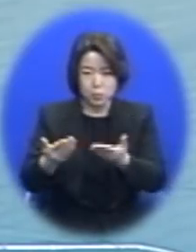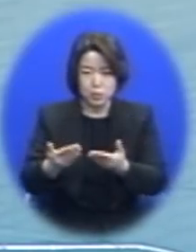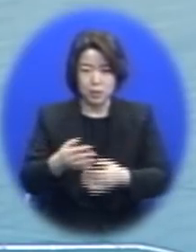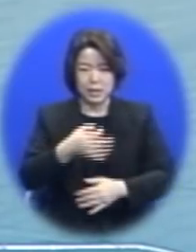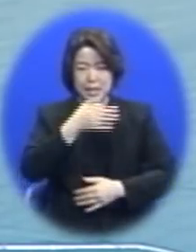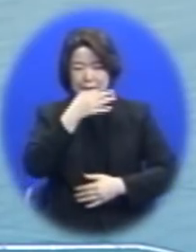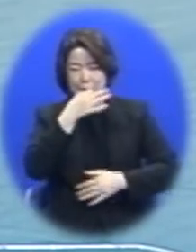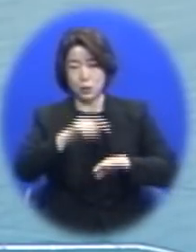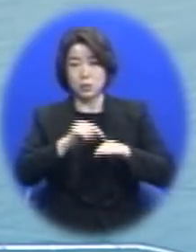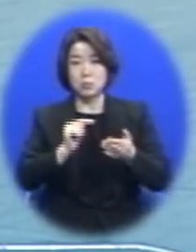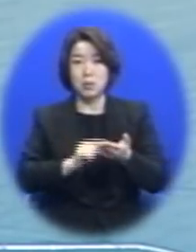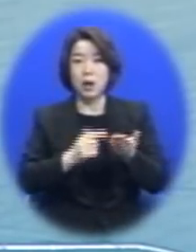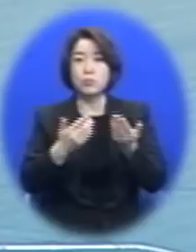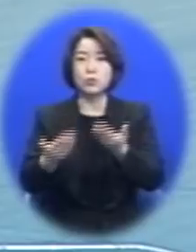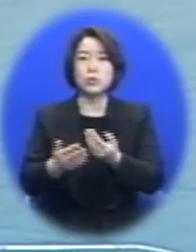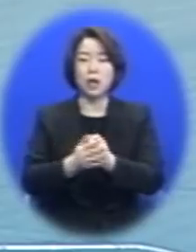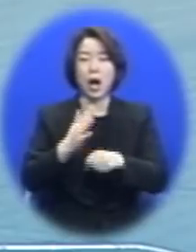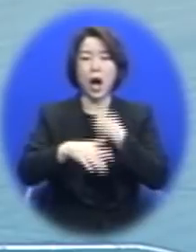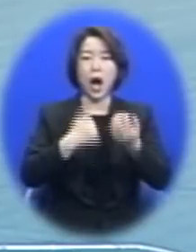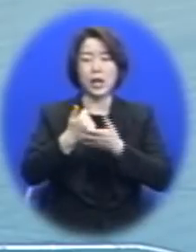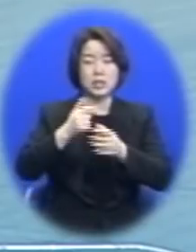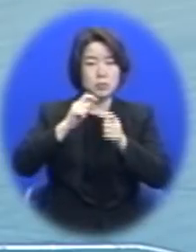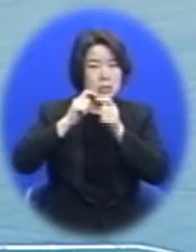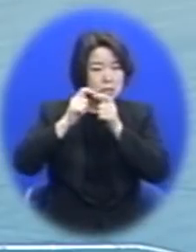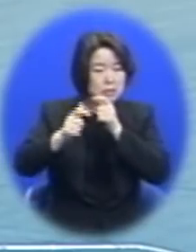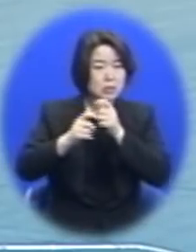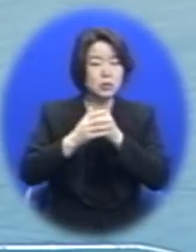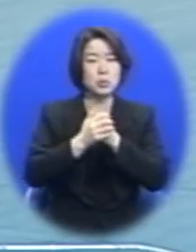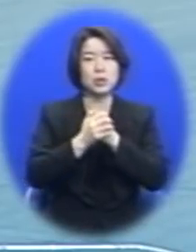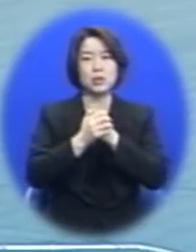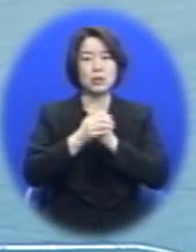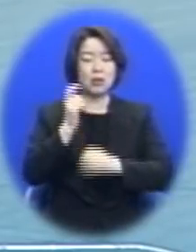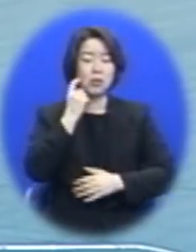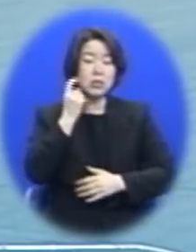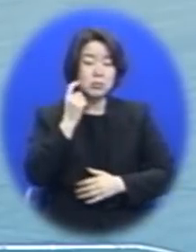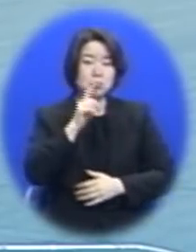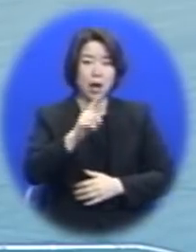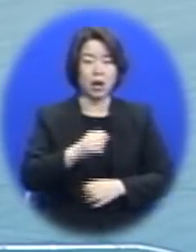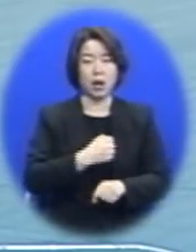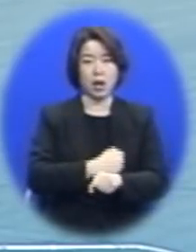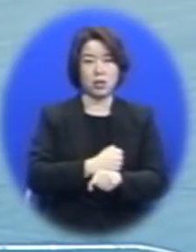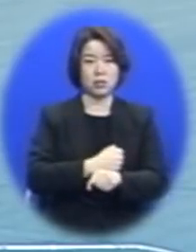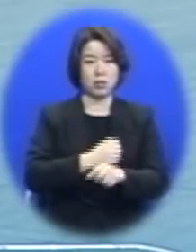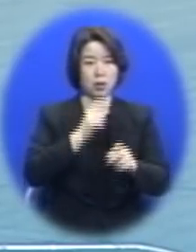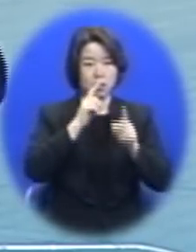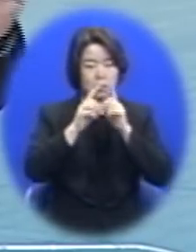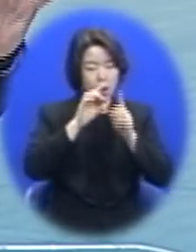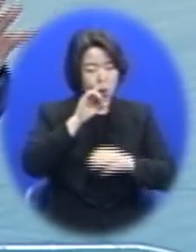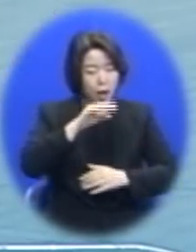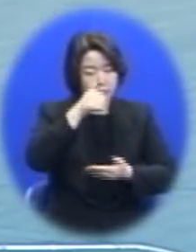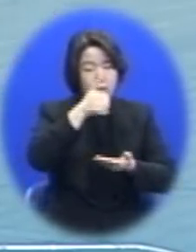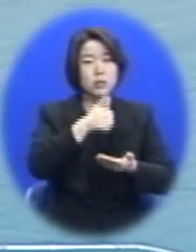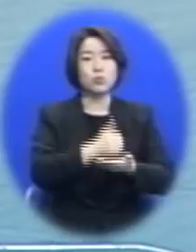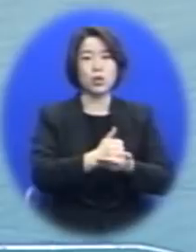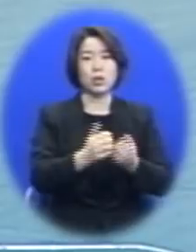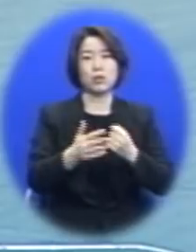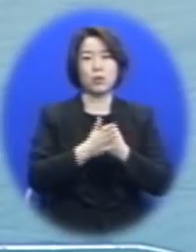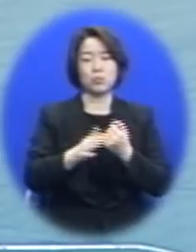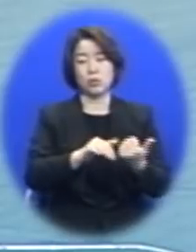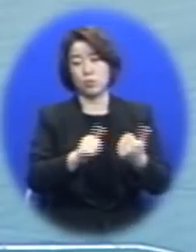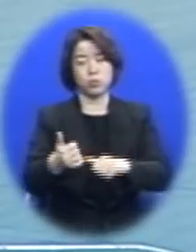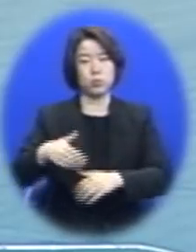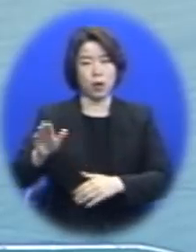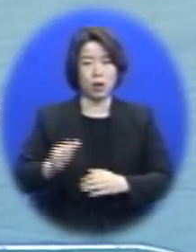하나님을 속인 을 거짓말을 하는 이런 말도 안되는 아 그런 죄를 짓고 주거나 같잖아요